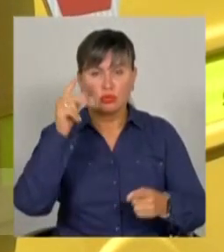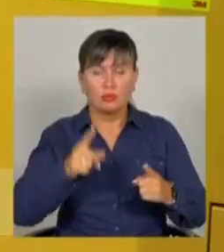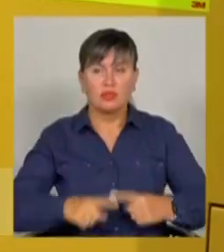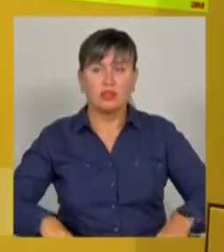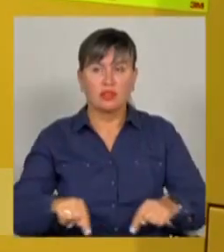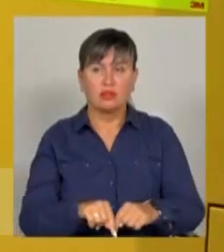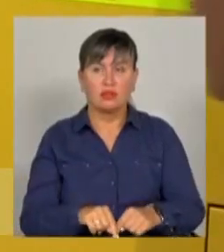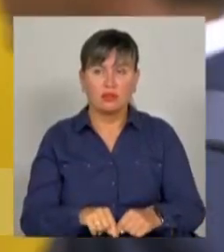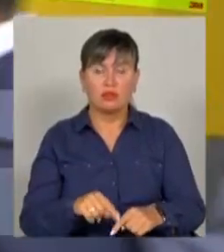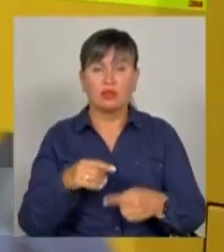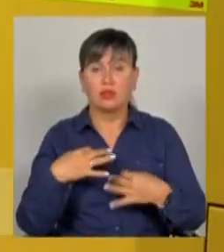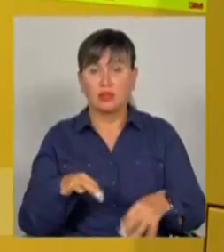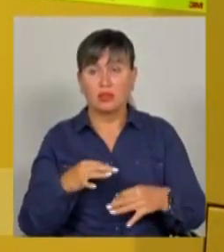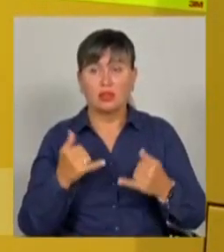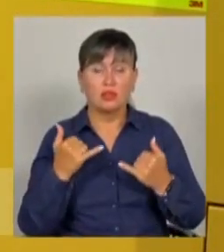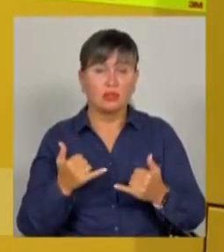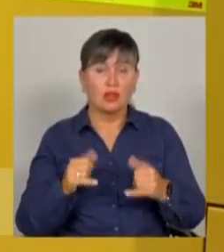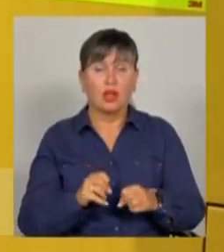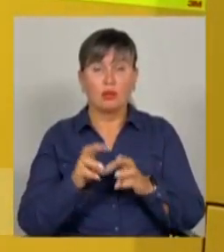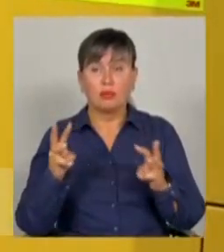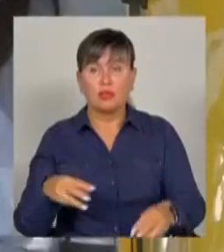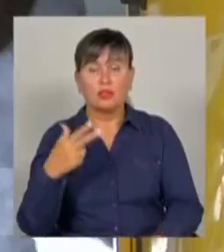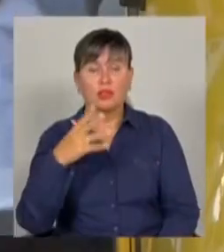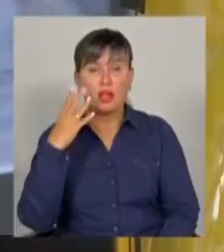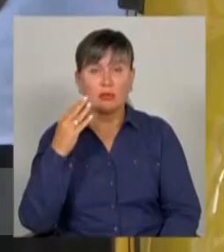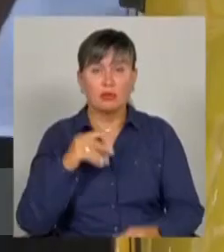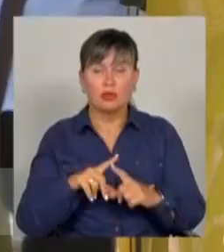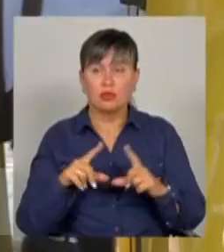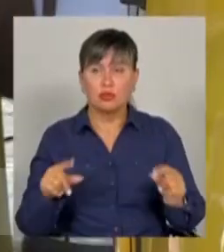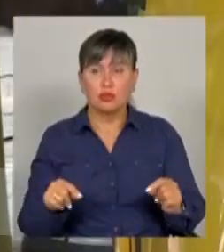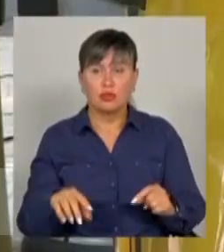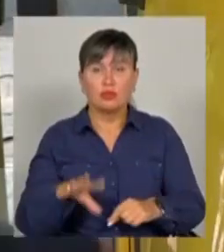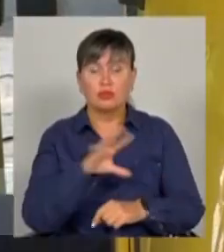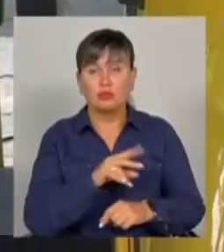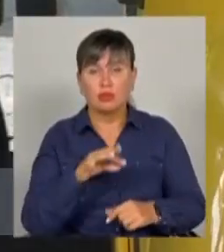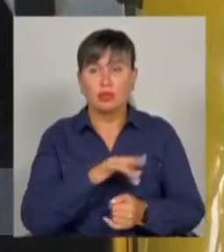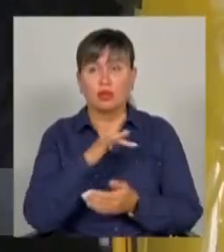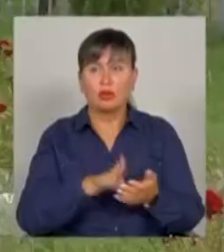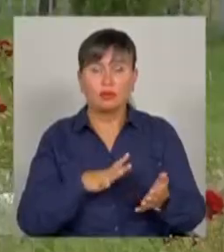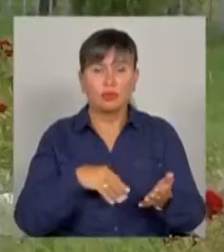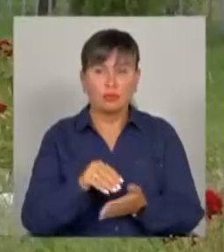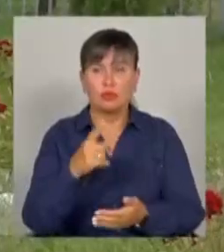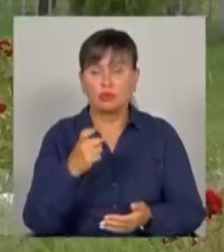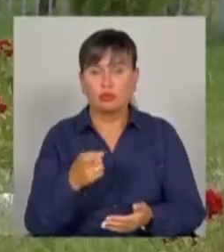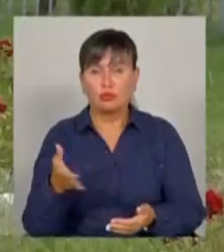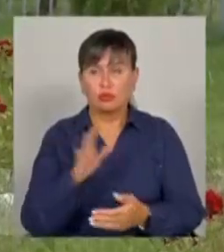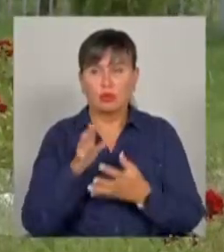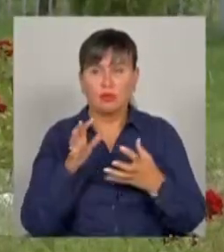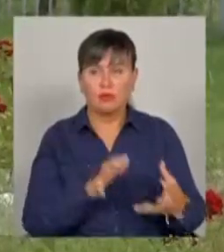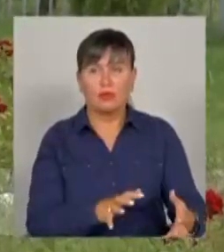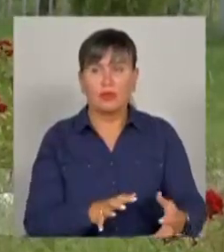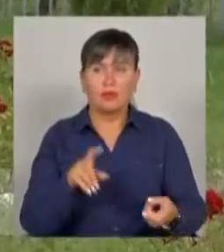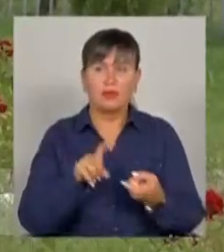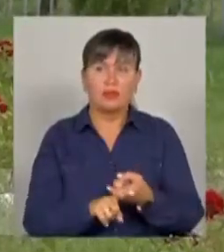заведений. Спецтранспортом на сегодня обеспечены 30 алматинских школ. Всего для города было закуплено 100 транспортных средств.